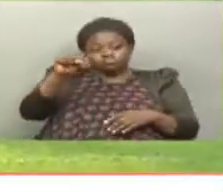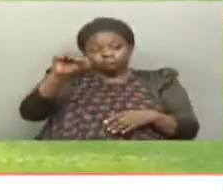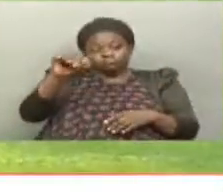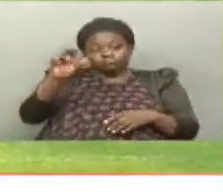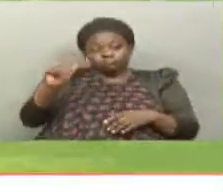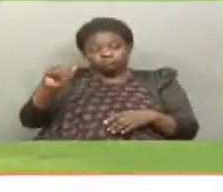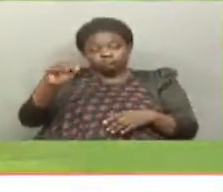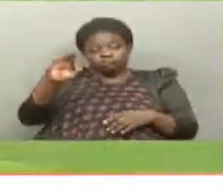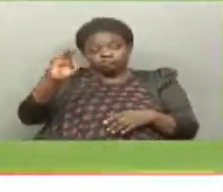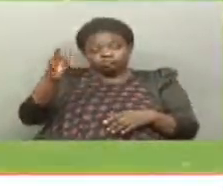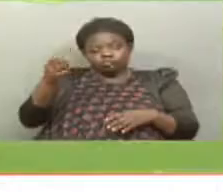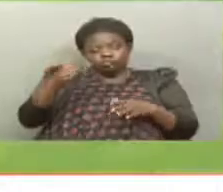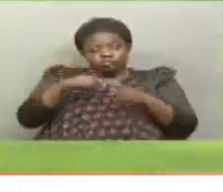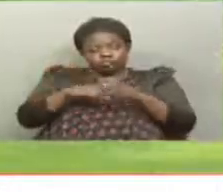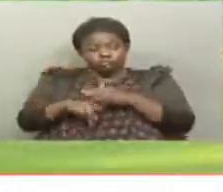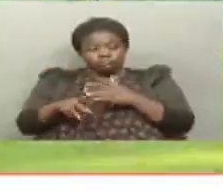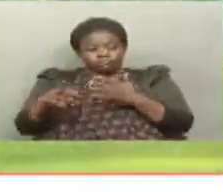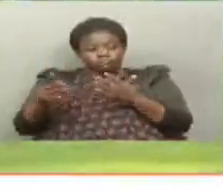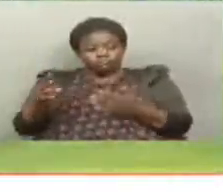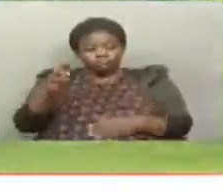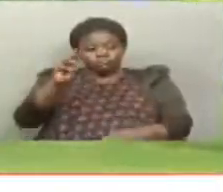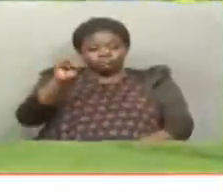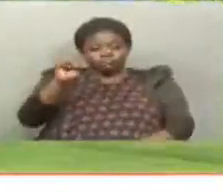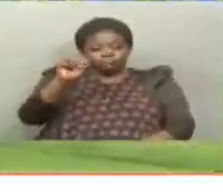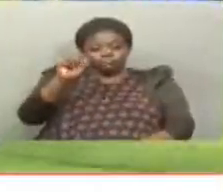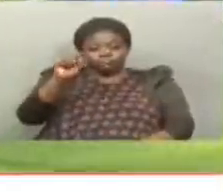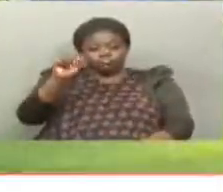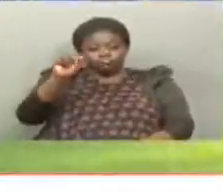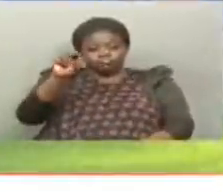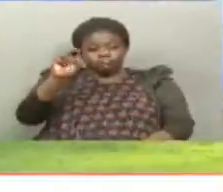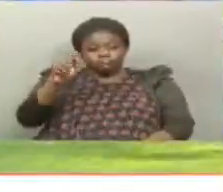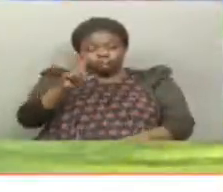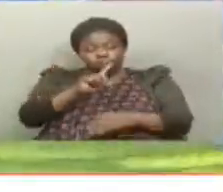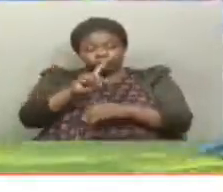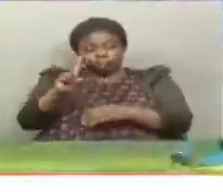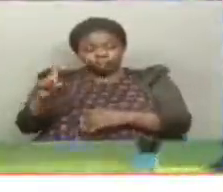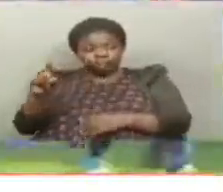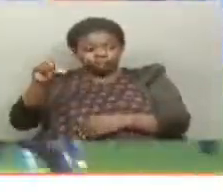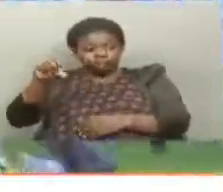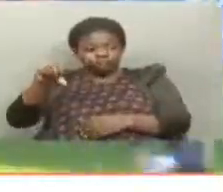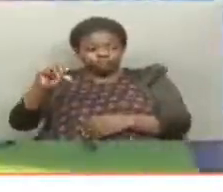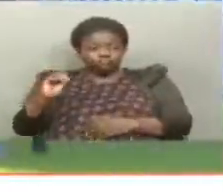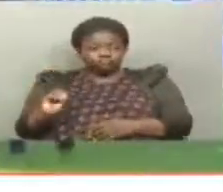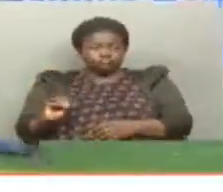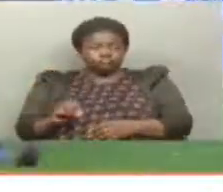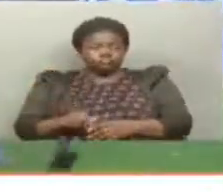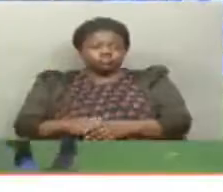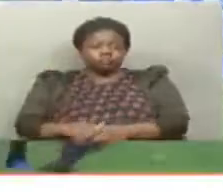University, gole yoku sato. Ngeyoku na etabidwa matini chikambi, mudachi keye chenda.